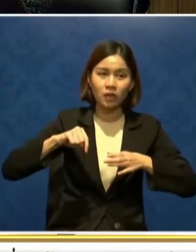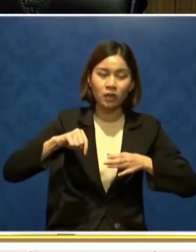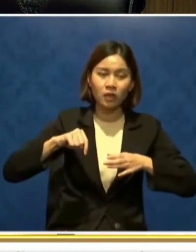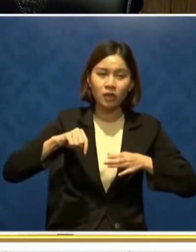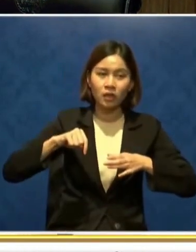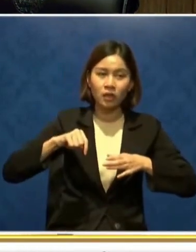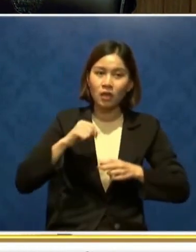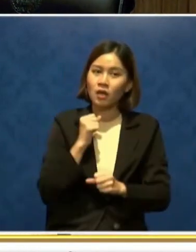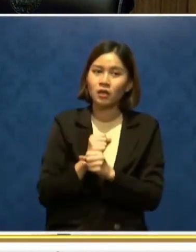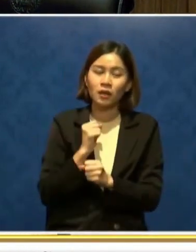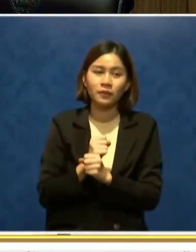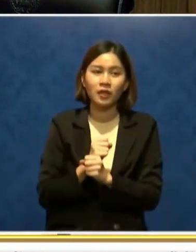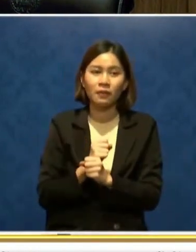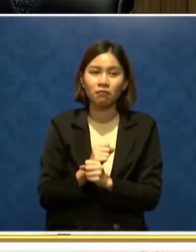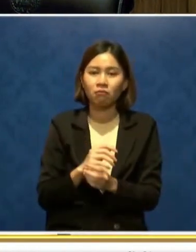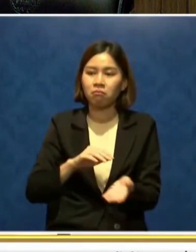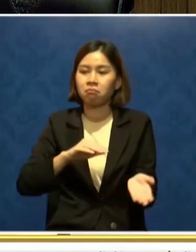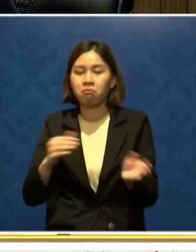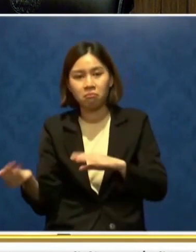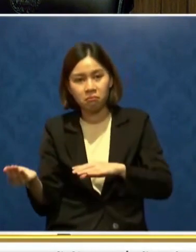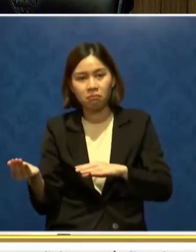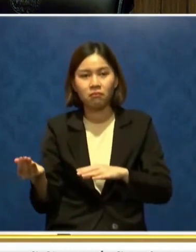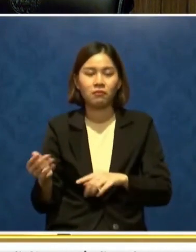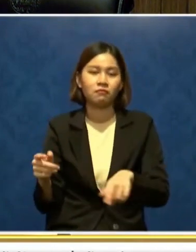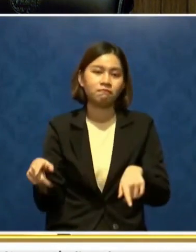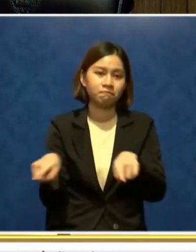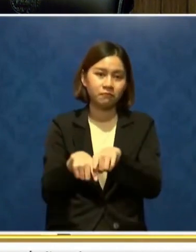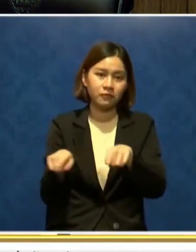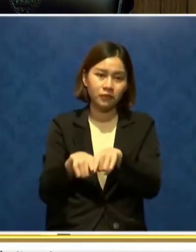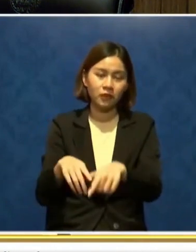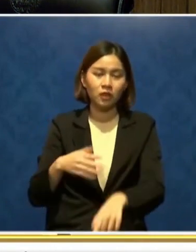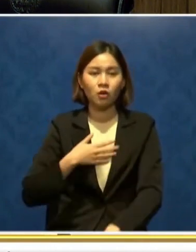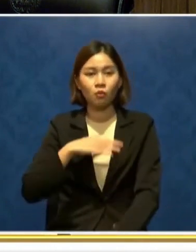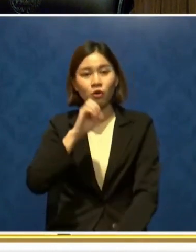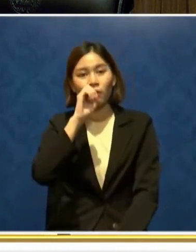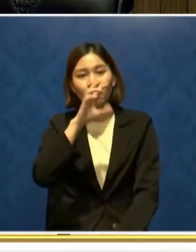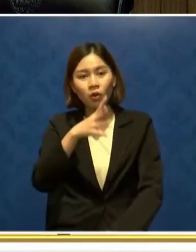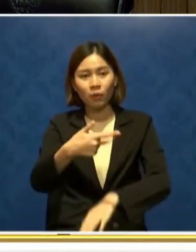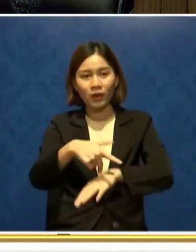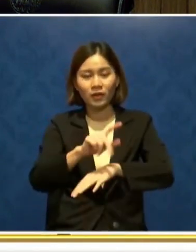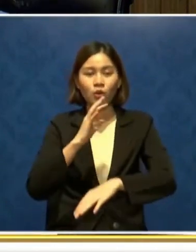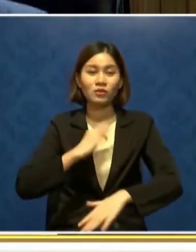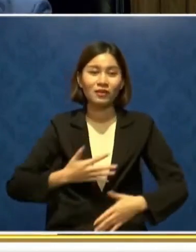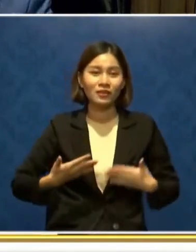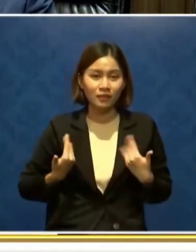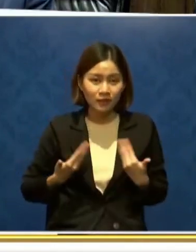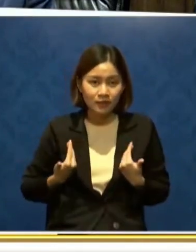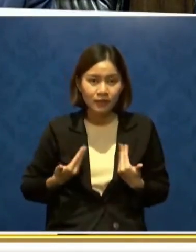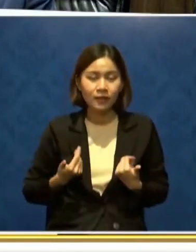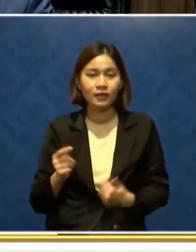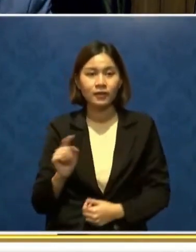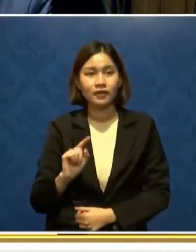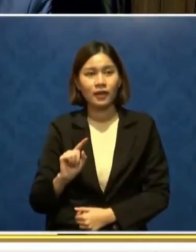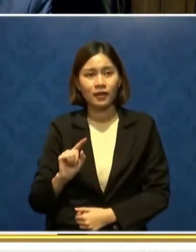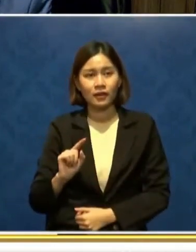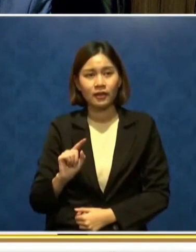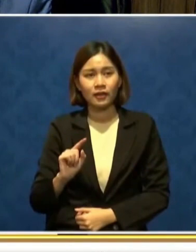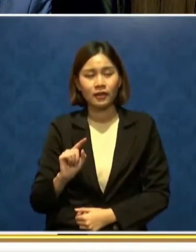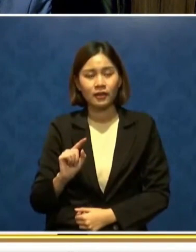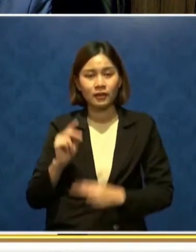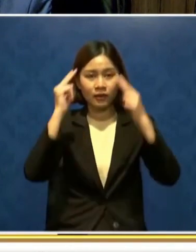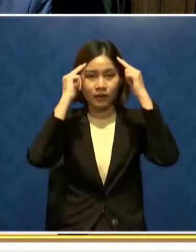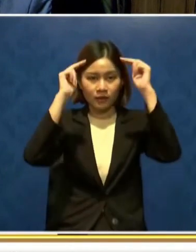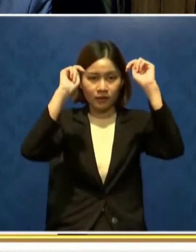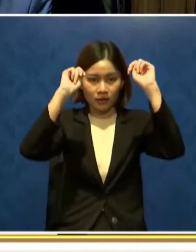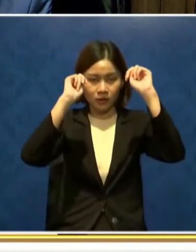ทำงานกันแบบความล้มเหลวอีกเพราะงั้นแล้วผมบอกพี่บอกท่านประธานนะครับดีใจครับที่ท่านนายก